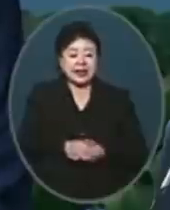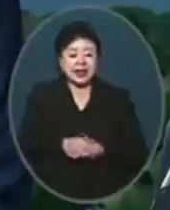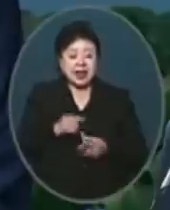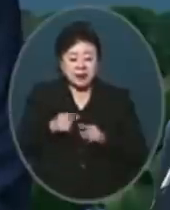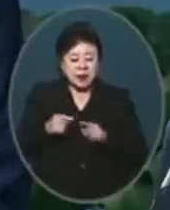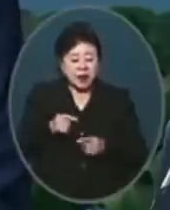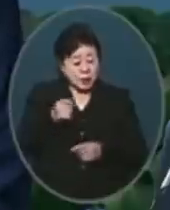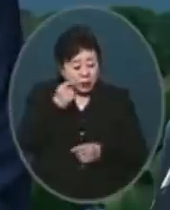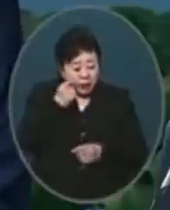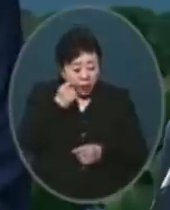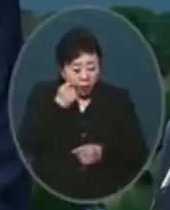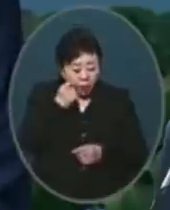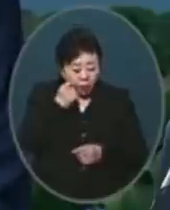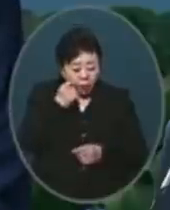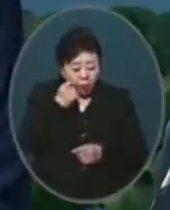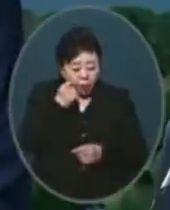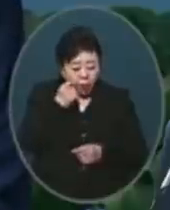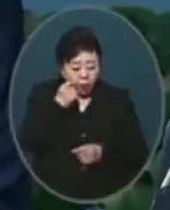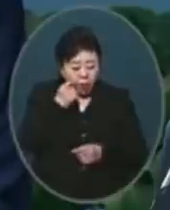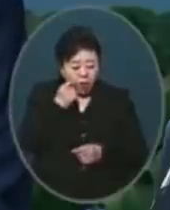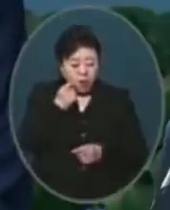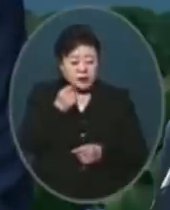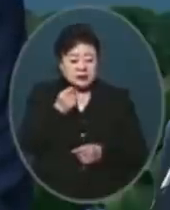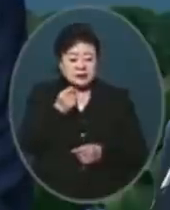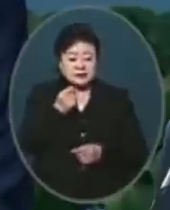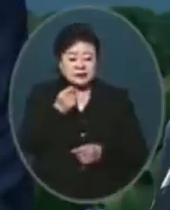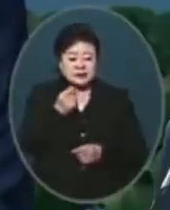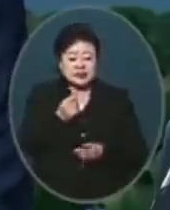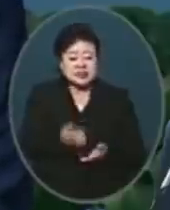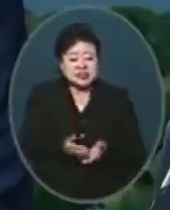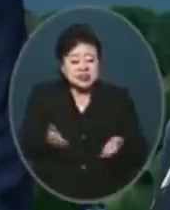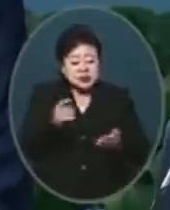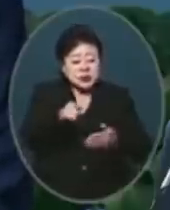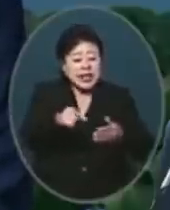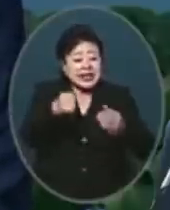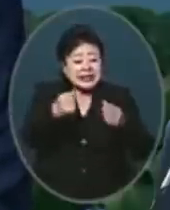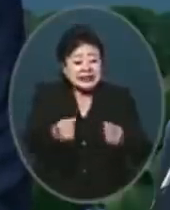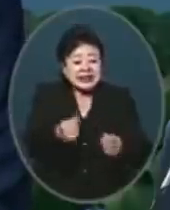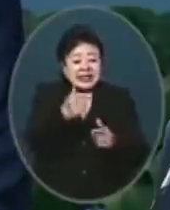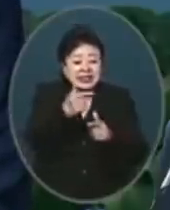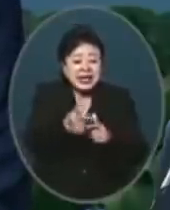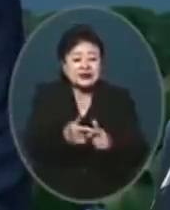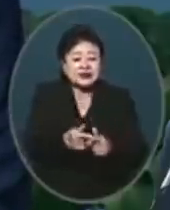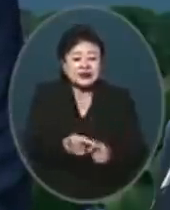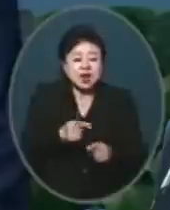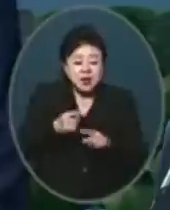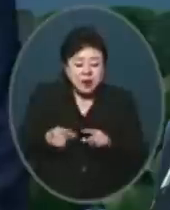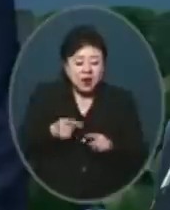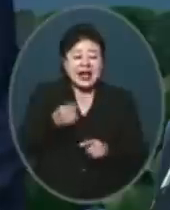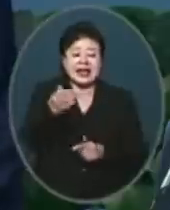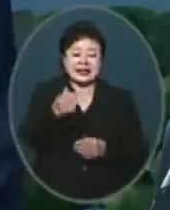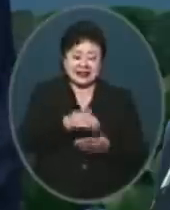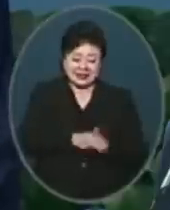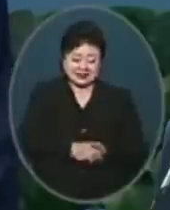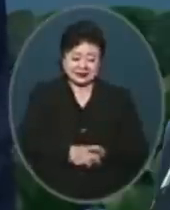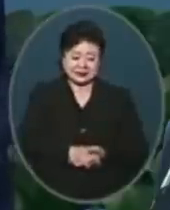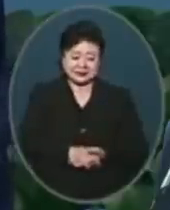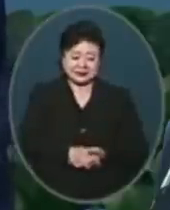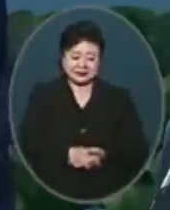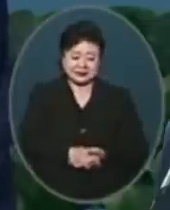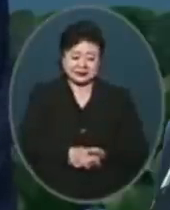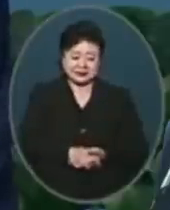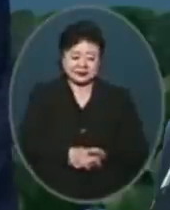평가할 수가 없고, 그 그릇 속에 계신 예수님을 평가해야 하면